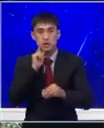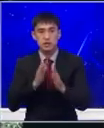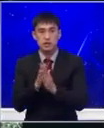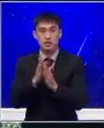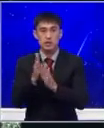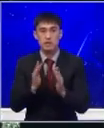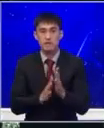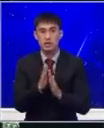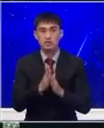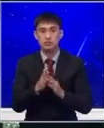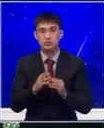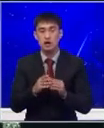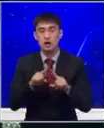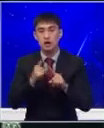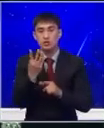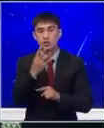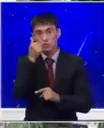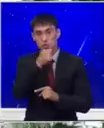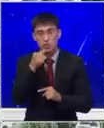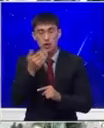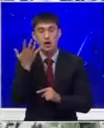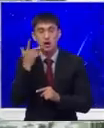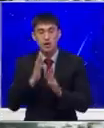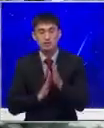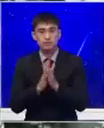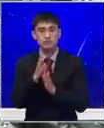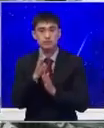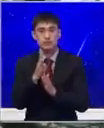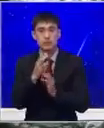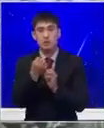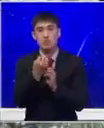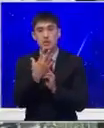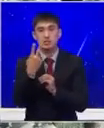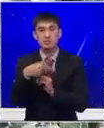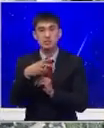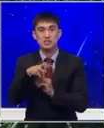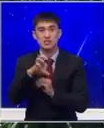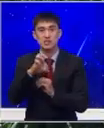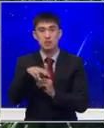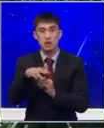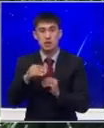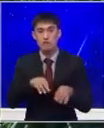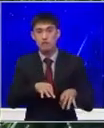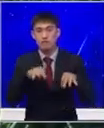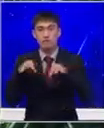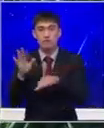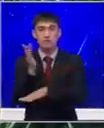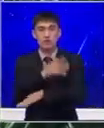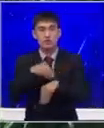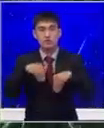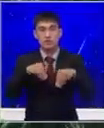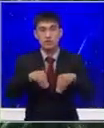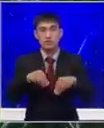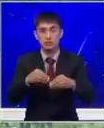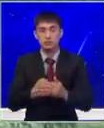шеренко выращивается во временном питомнике 4 года когда растение достигает высоты 15-20 см Его вывозят в лес и высаживают